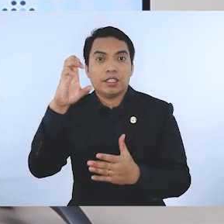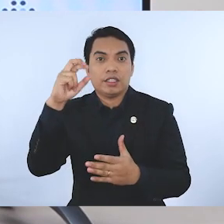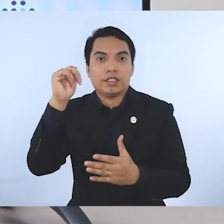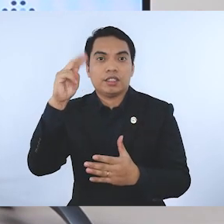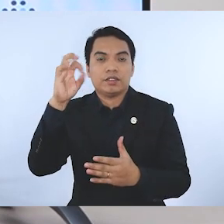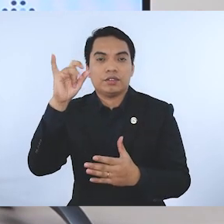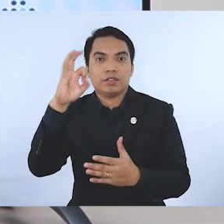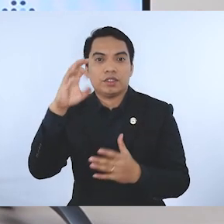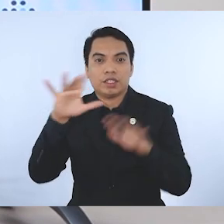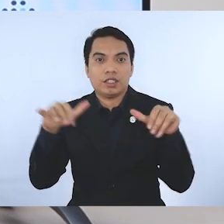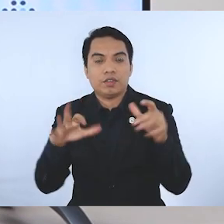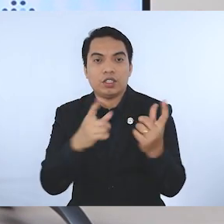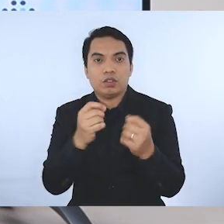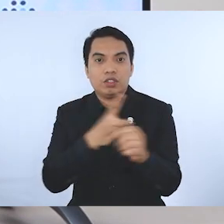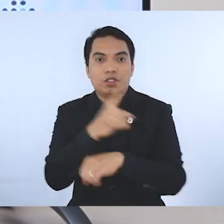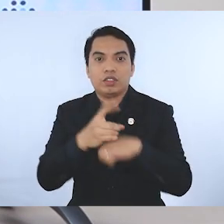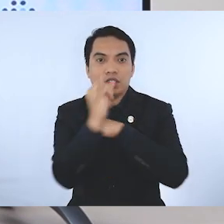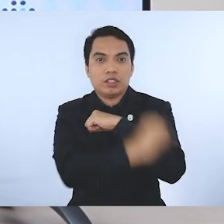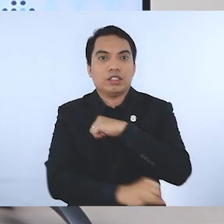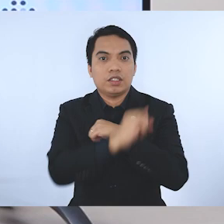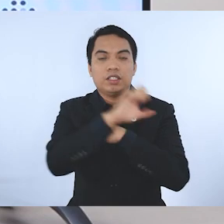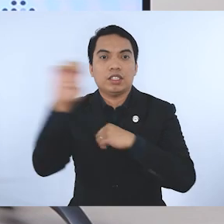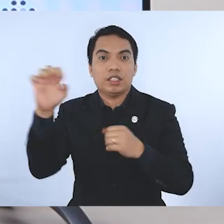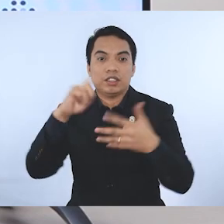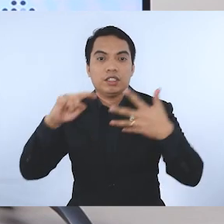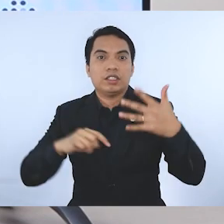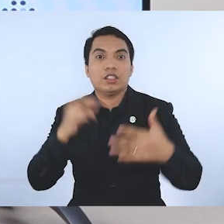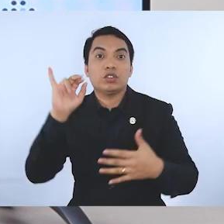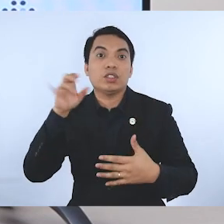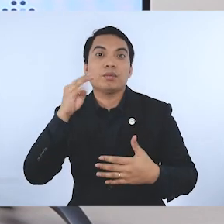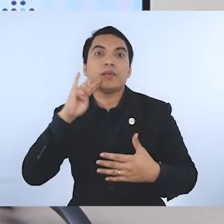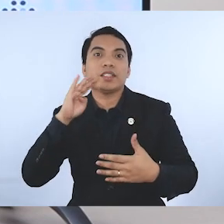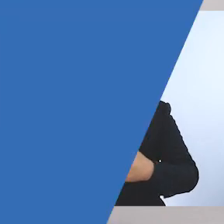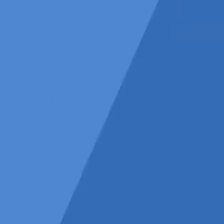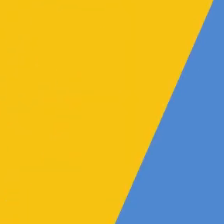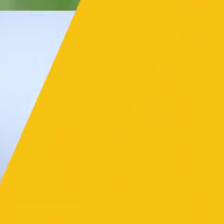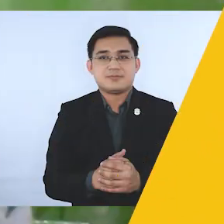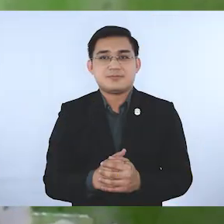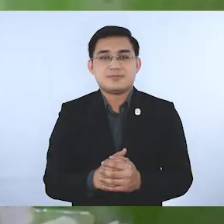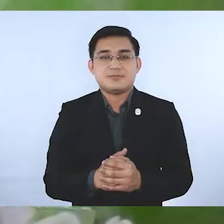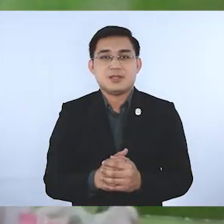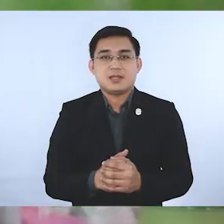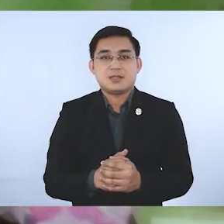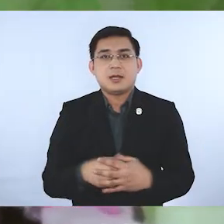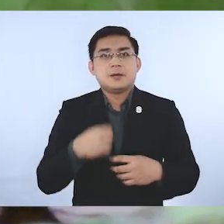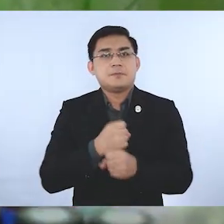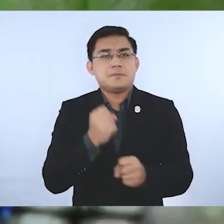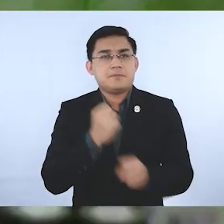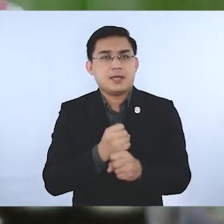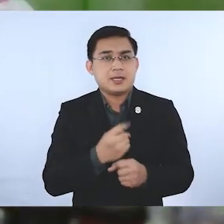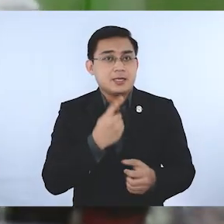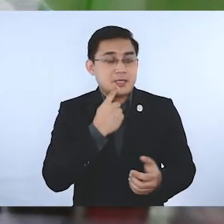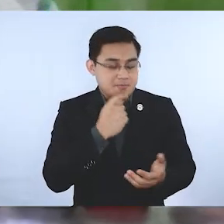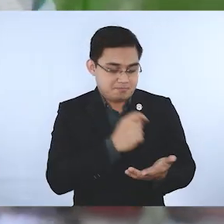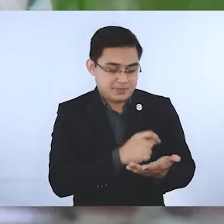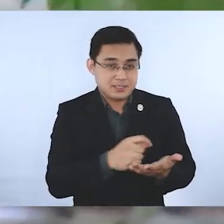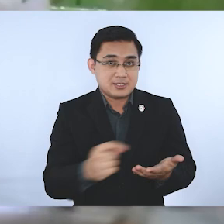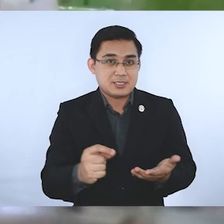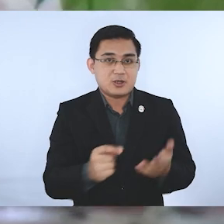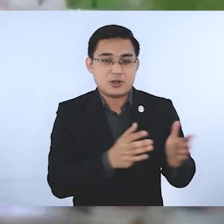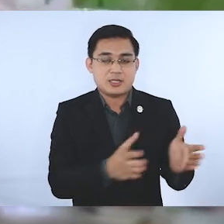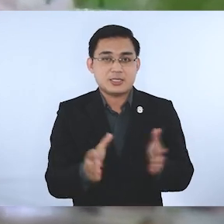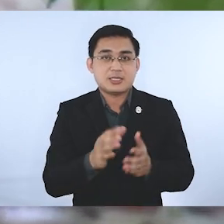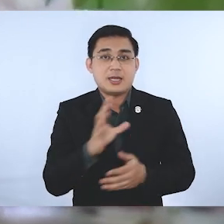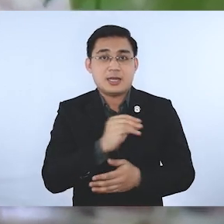ng Isabela East. Ang detalye mula kay kapatid na Joy Bumatay. Paggawa ng pencil organizer at